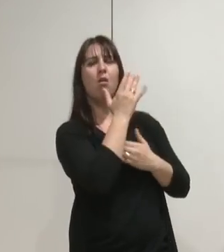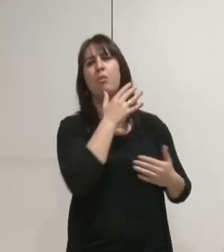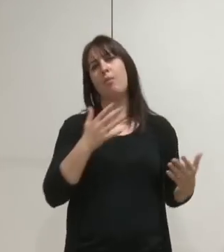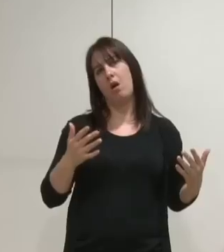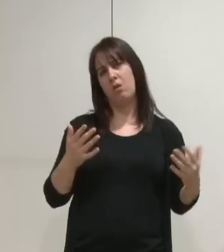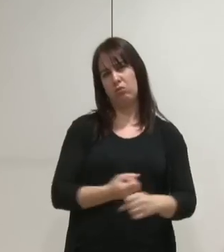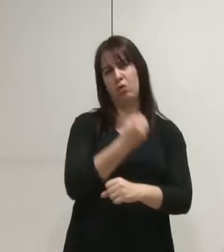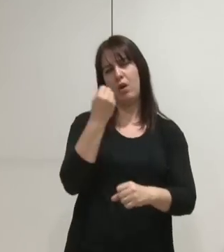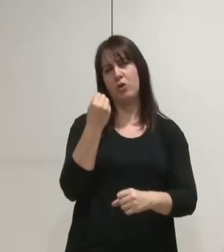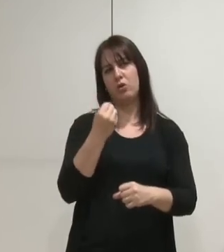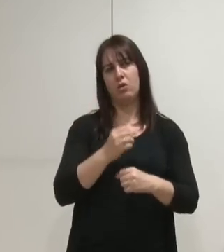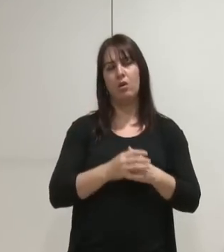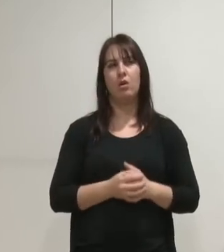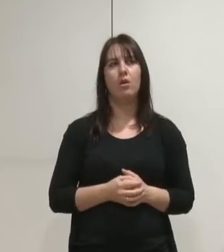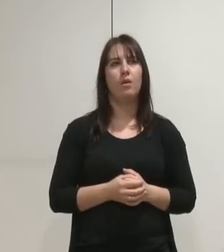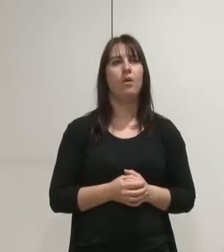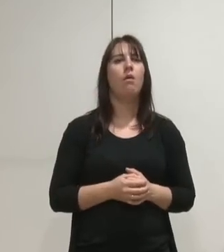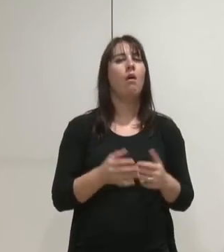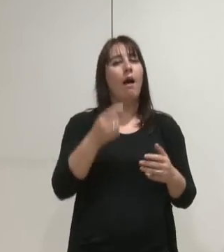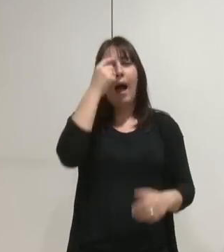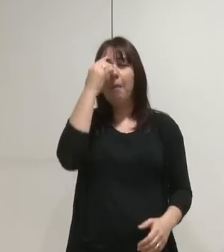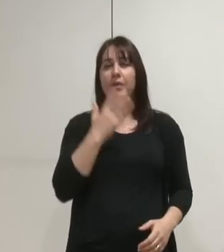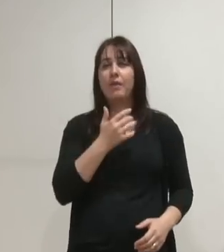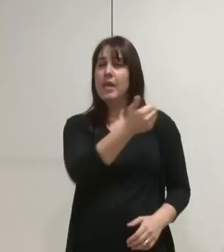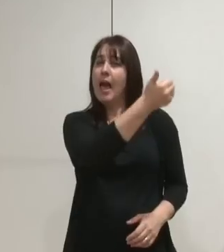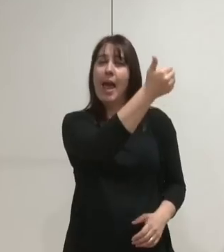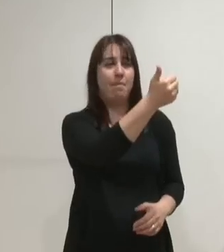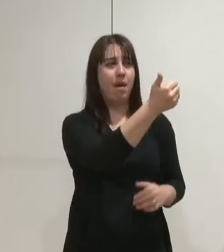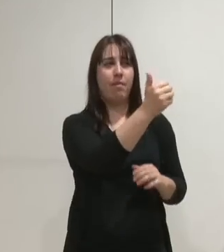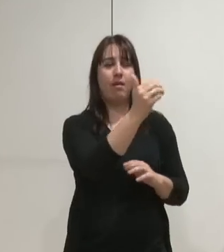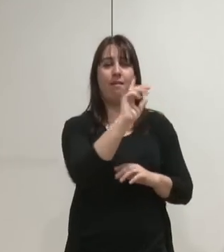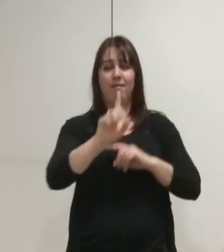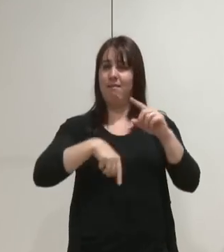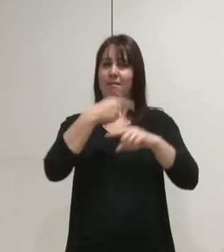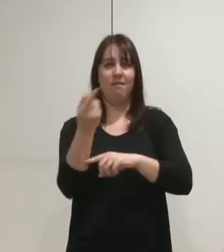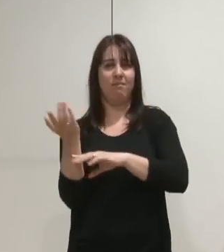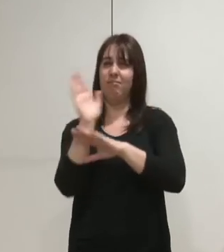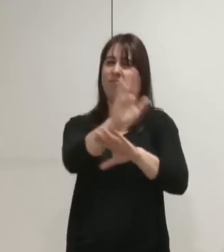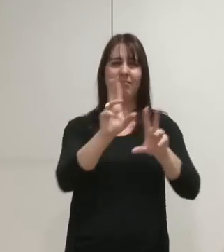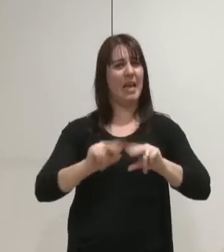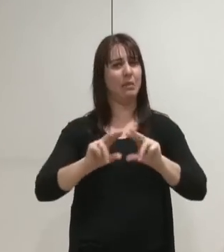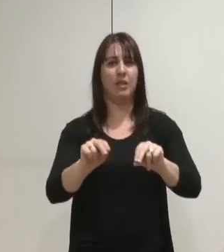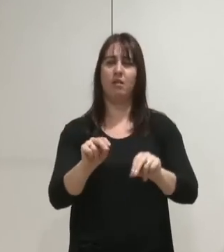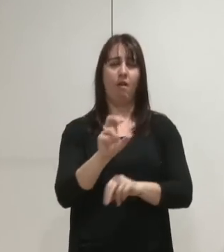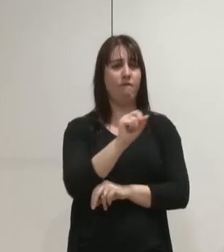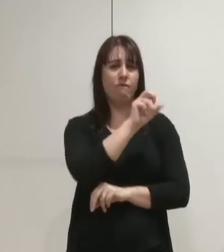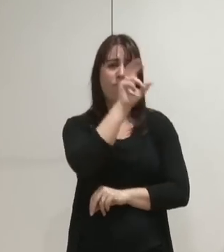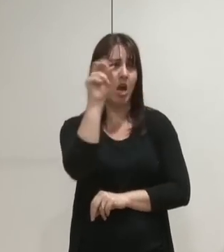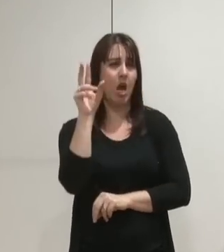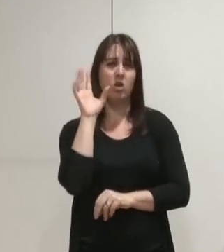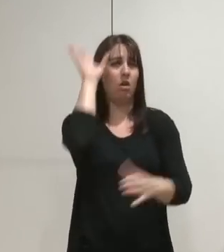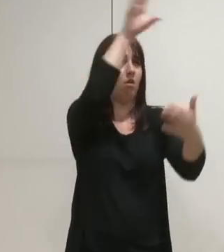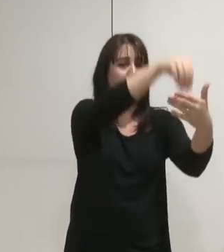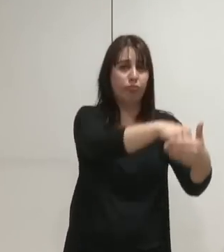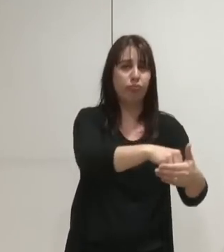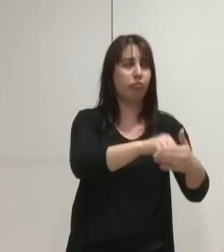fort probable que elle nous dira exactement ce qu'il en est de de son voyage et des